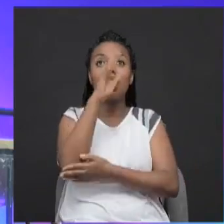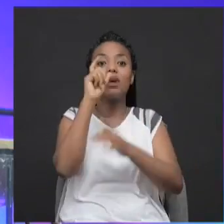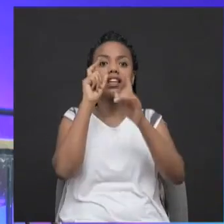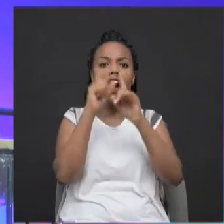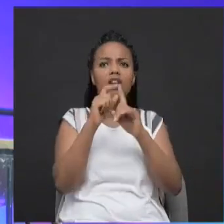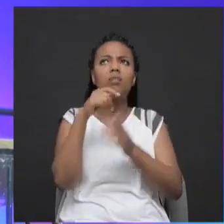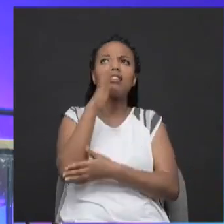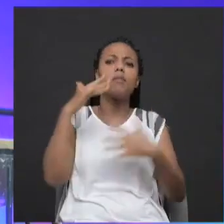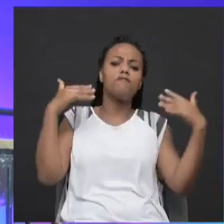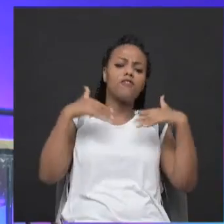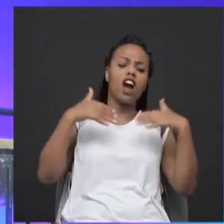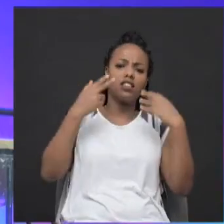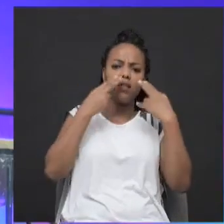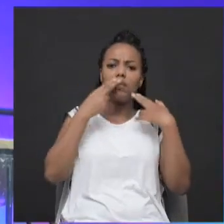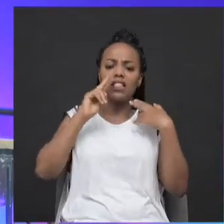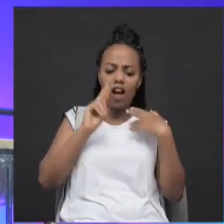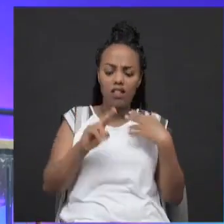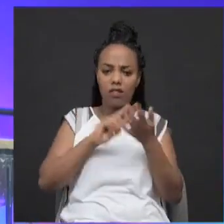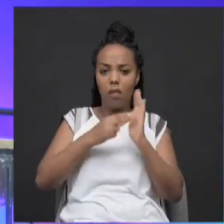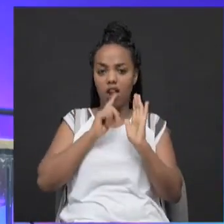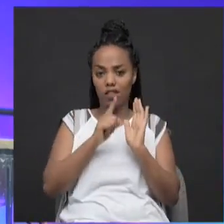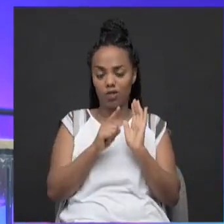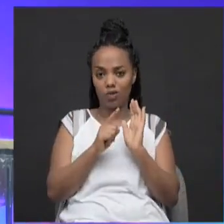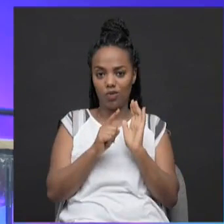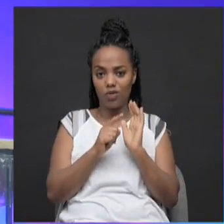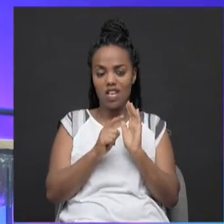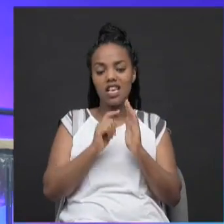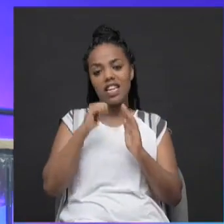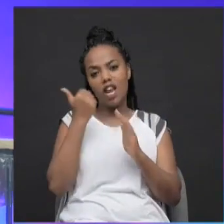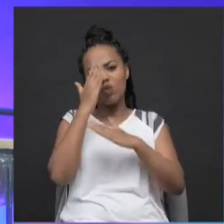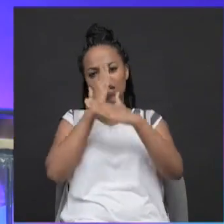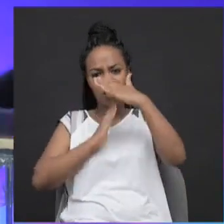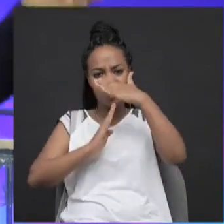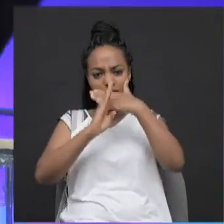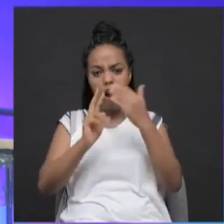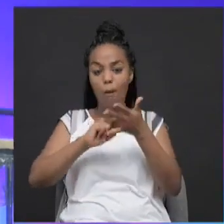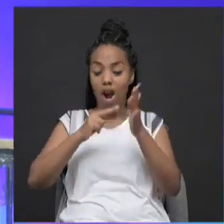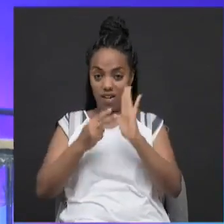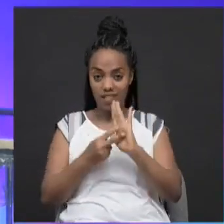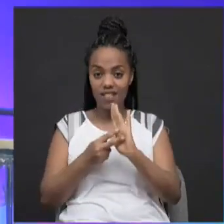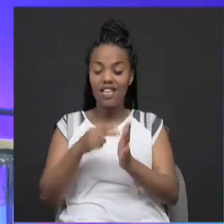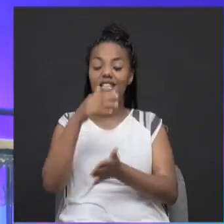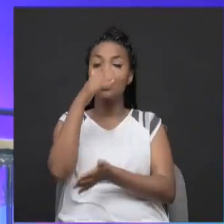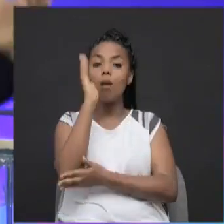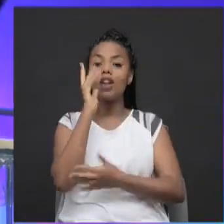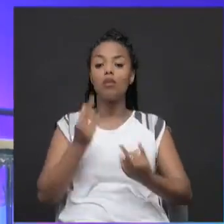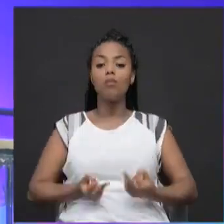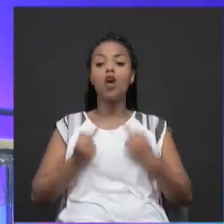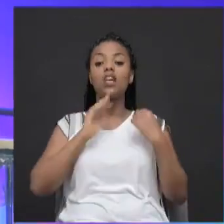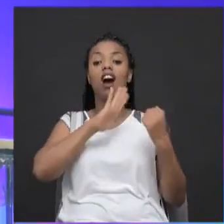እግዚአብሔር መገዛት ማለት ነው ሌላው ትህትና ማለት እግዚአብሔር